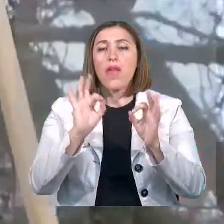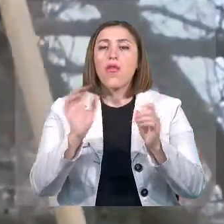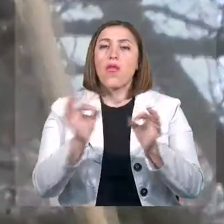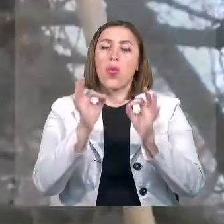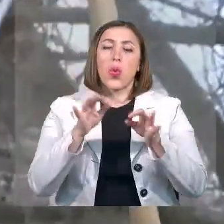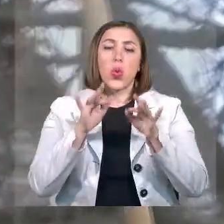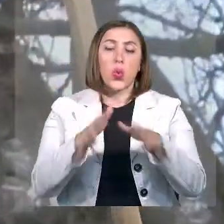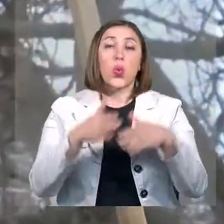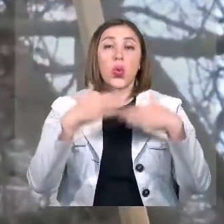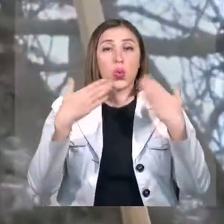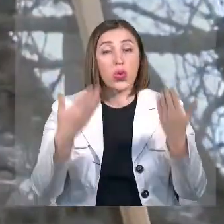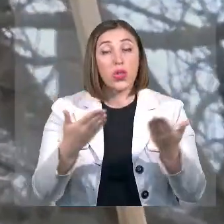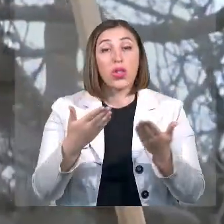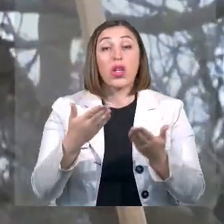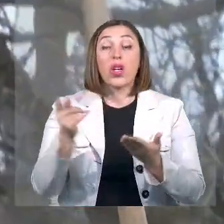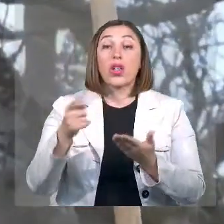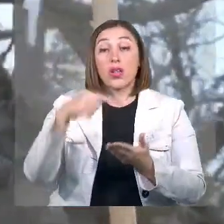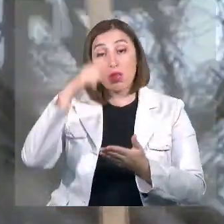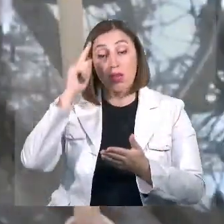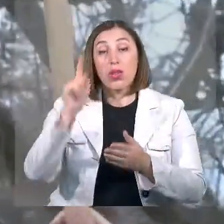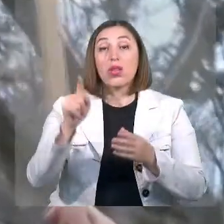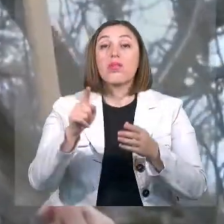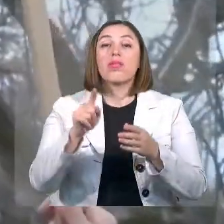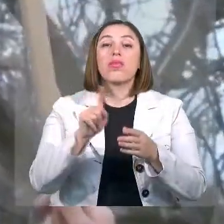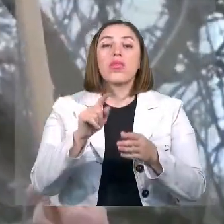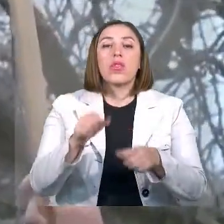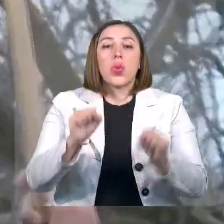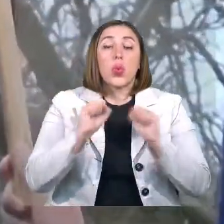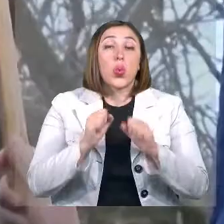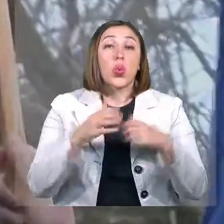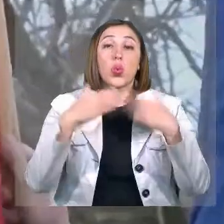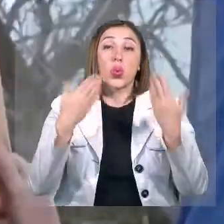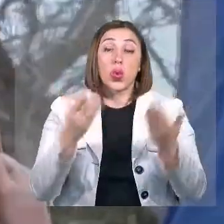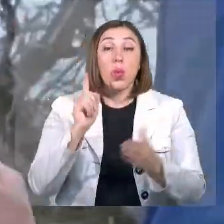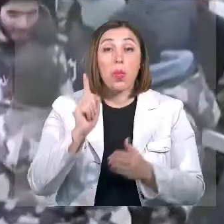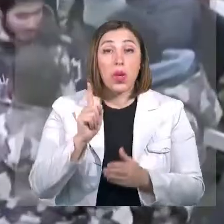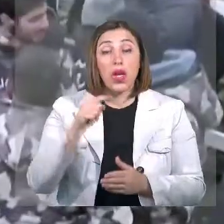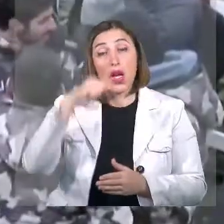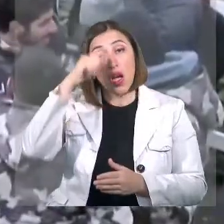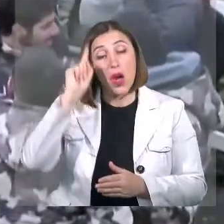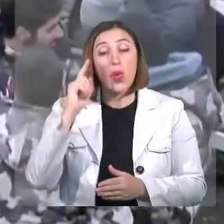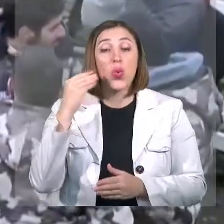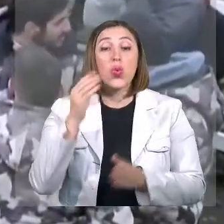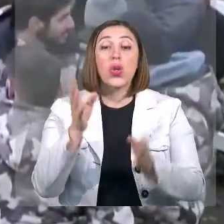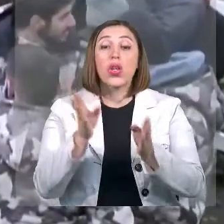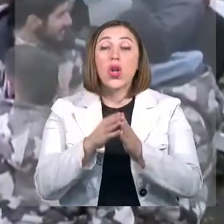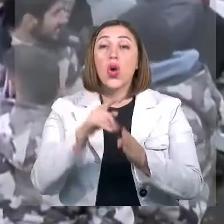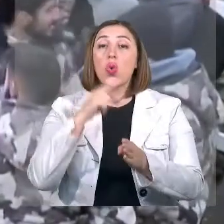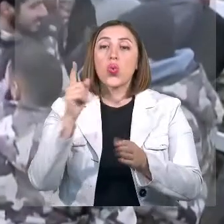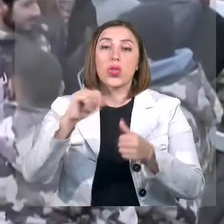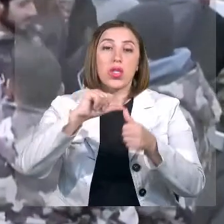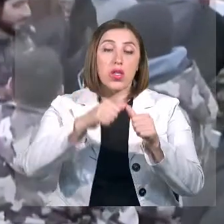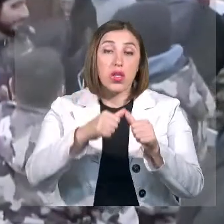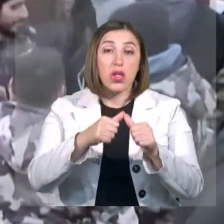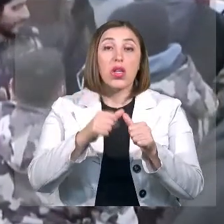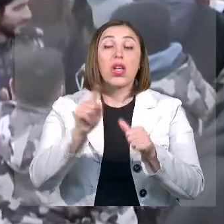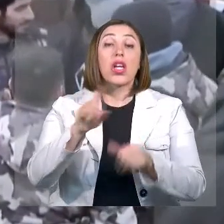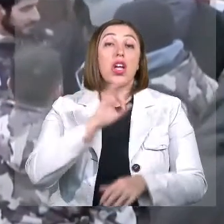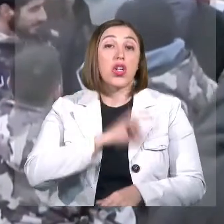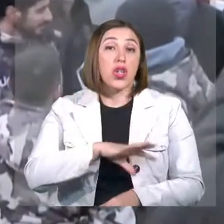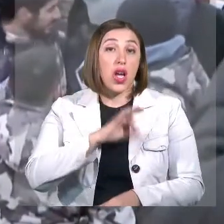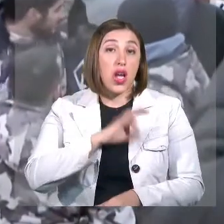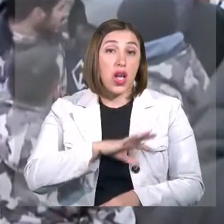որոնք պատասխանատվության կենթարկեն Բաքվին։ Չնայած Ադրբեջանի և Թուրքիայի հետ Ռուսաստանի սերտ համագործակցությանն ու շահերին,